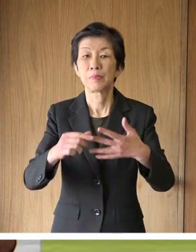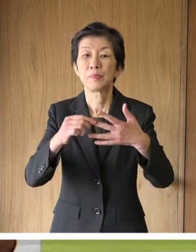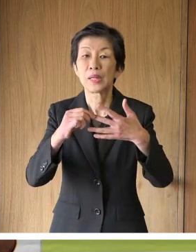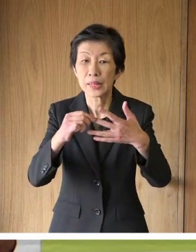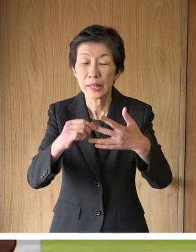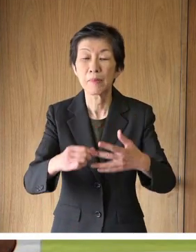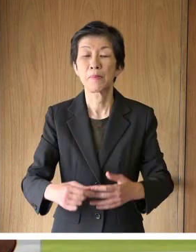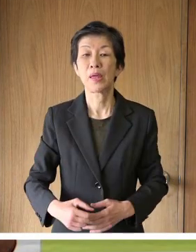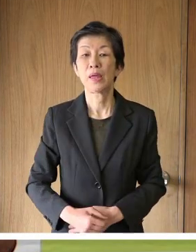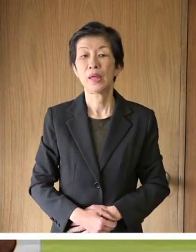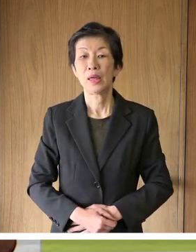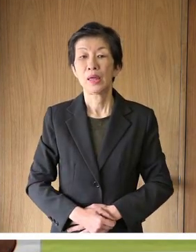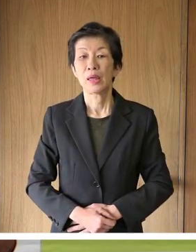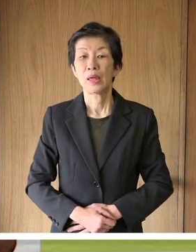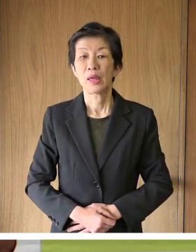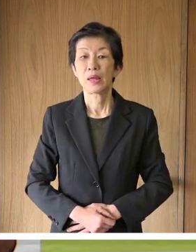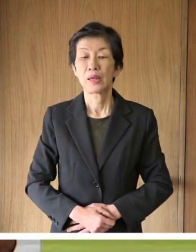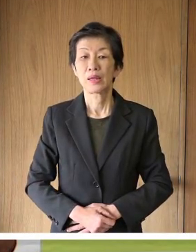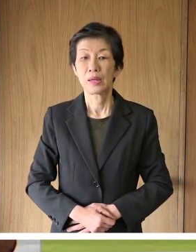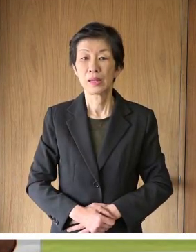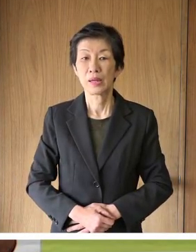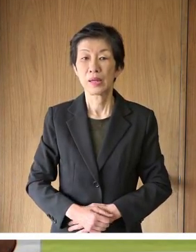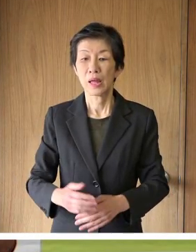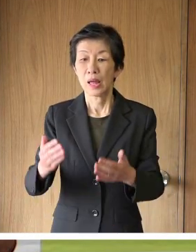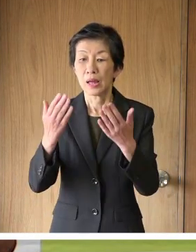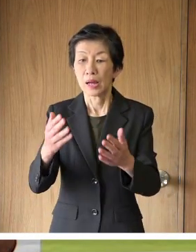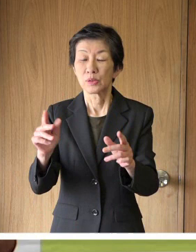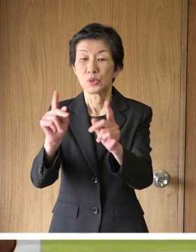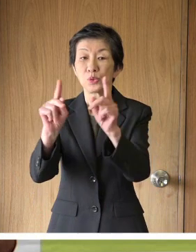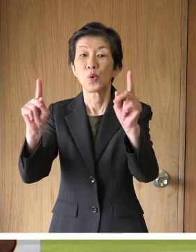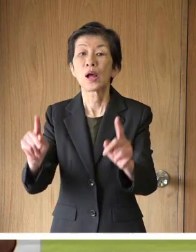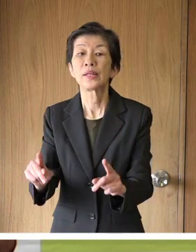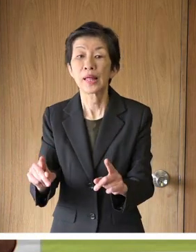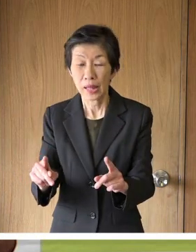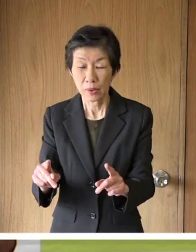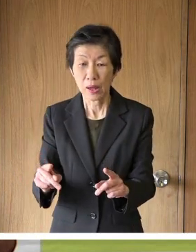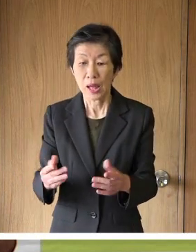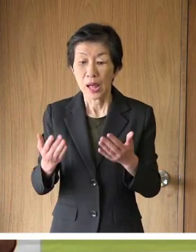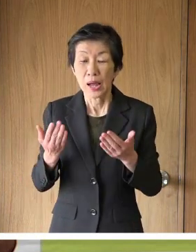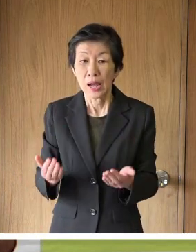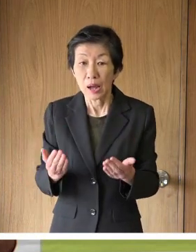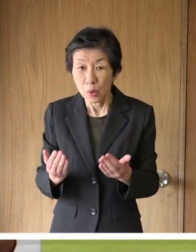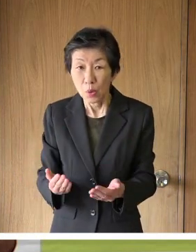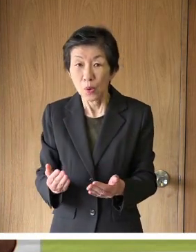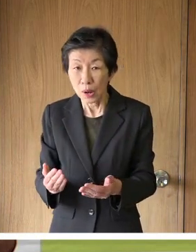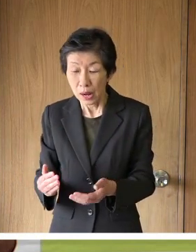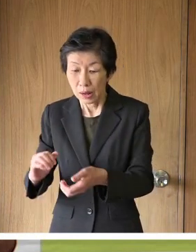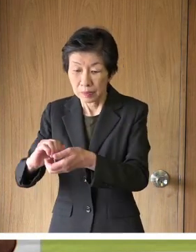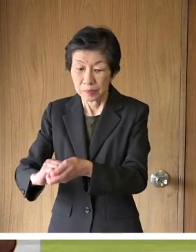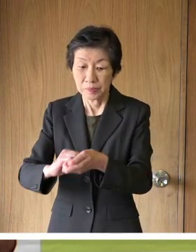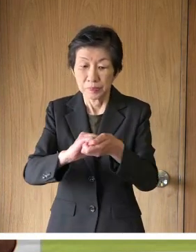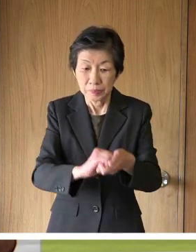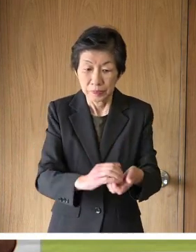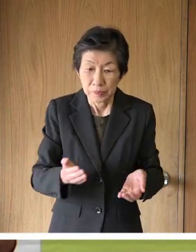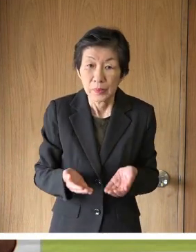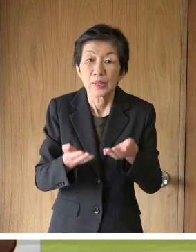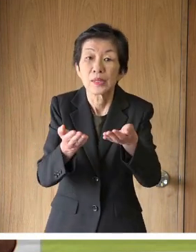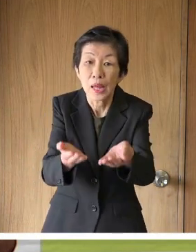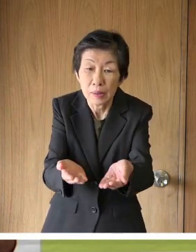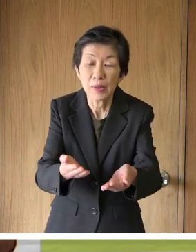3点目学習の課題は学校より定期的に配布いたし